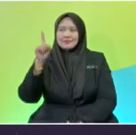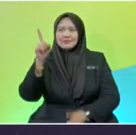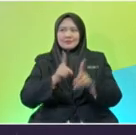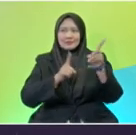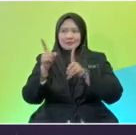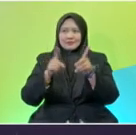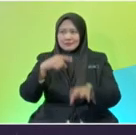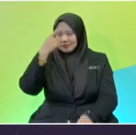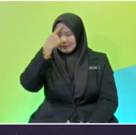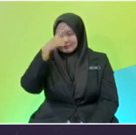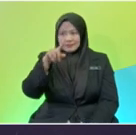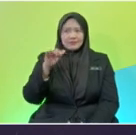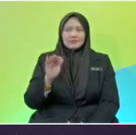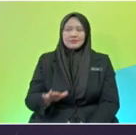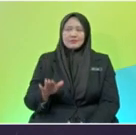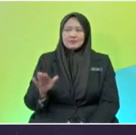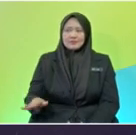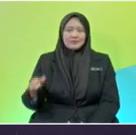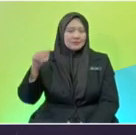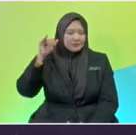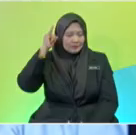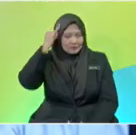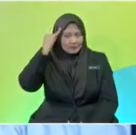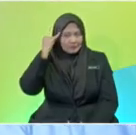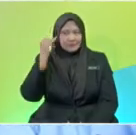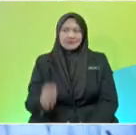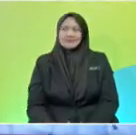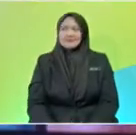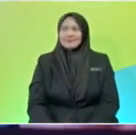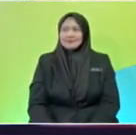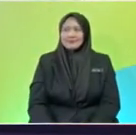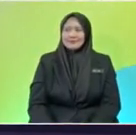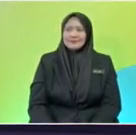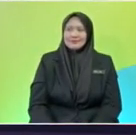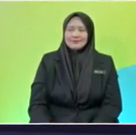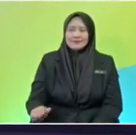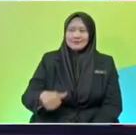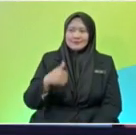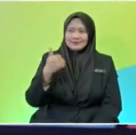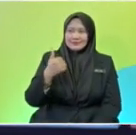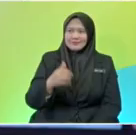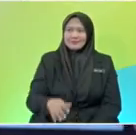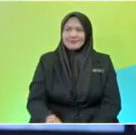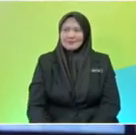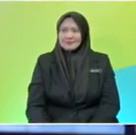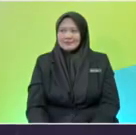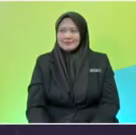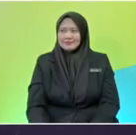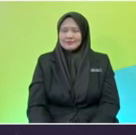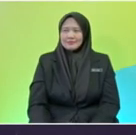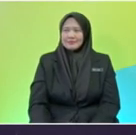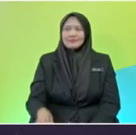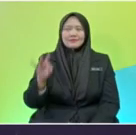Kakak Mira Betul tak betul alhamdulillah bagus Kak Mira Oke 18 / 6